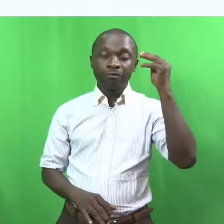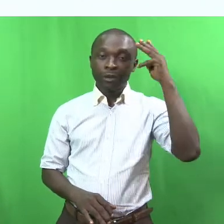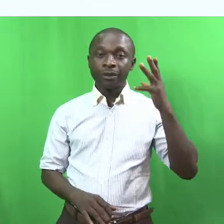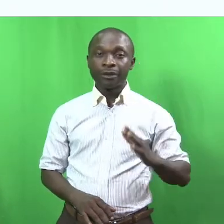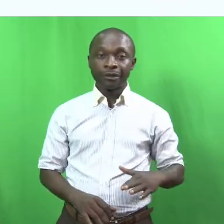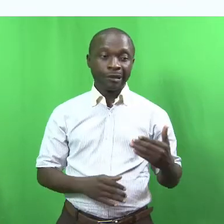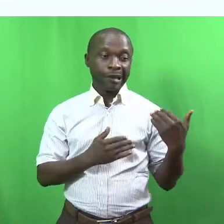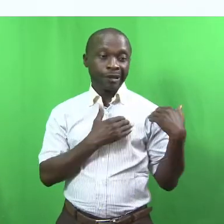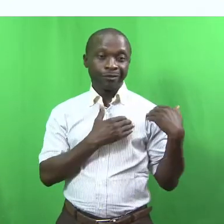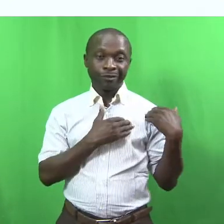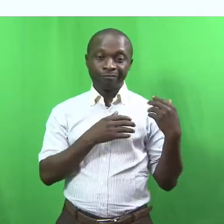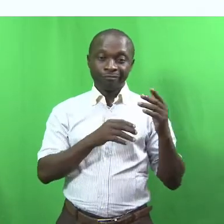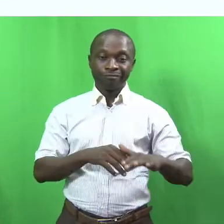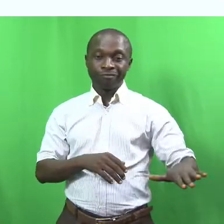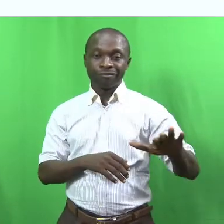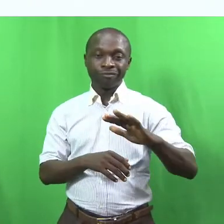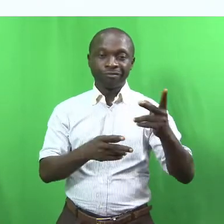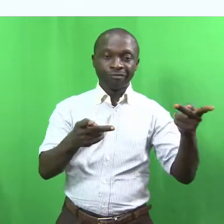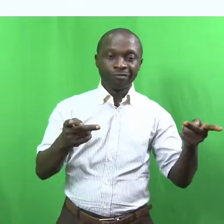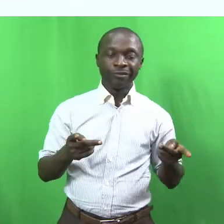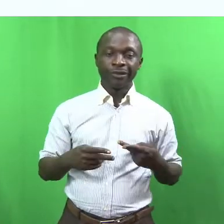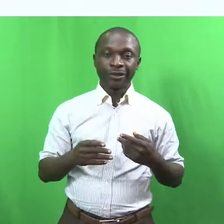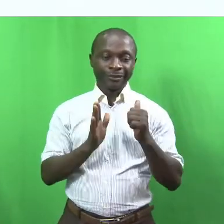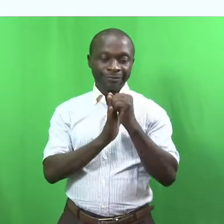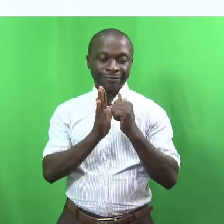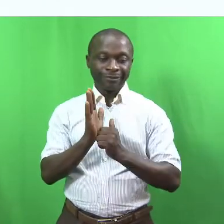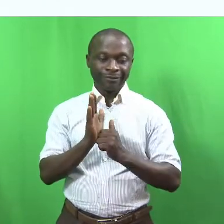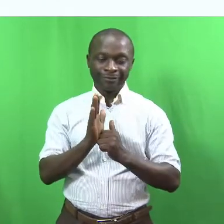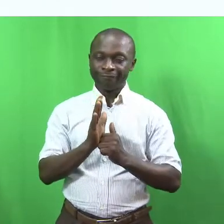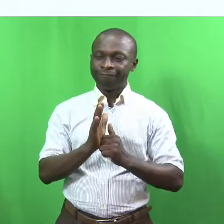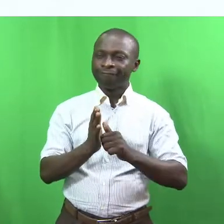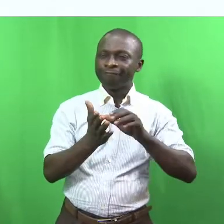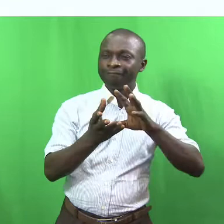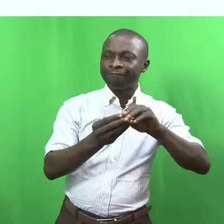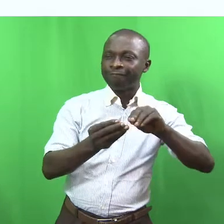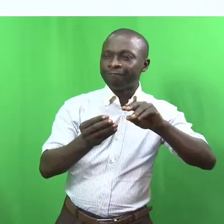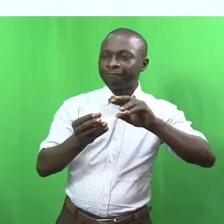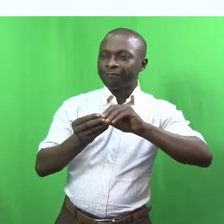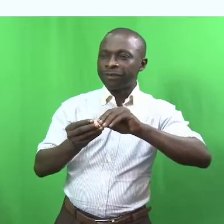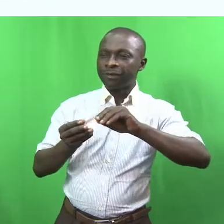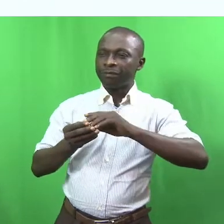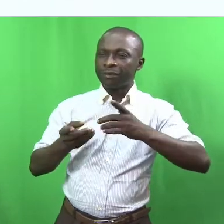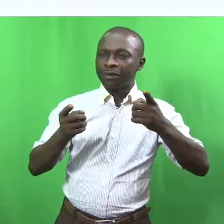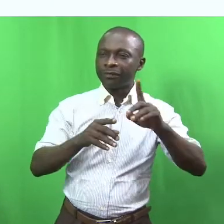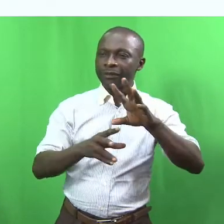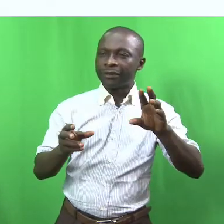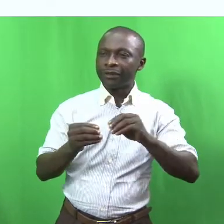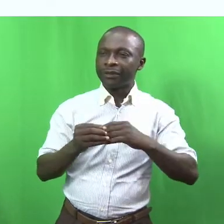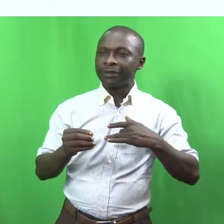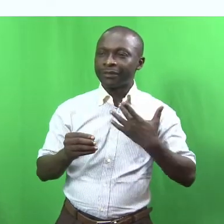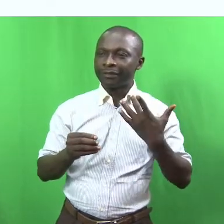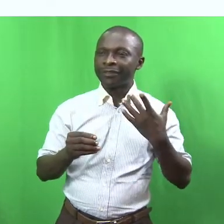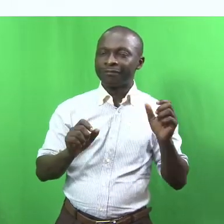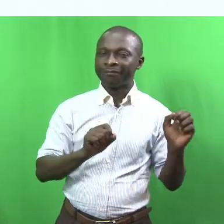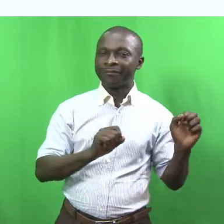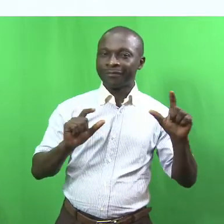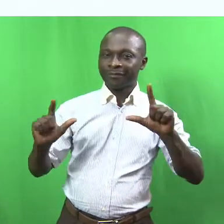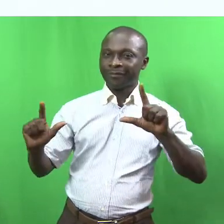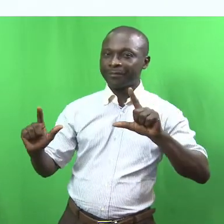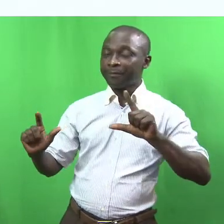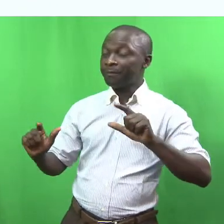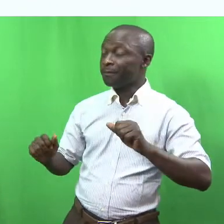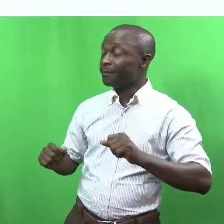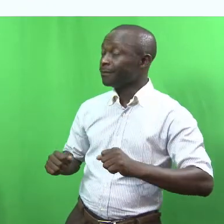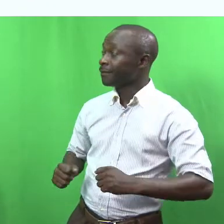l'administration territoriale, Paul Attingandi, a dressé le bilan de cette élection. Carole Noukoua revient sur les chiffres et les